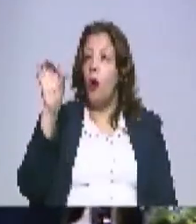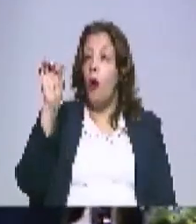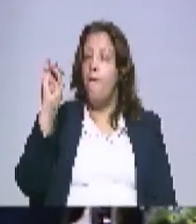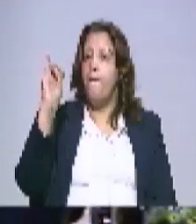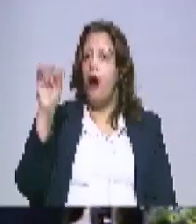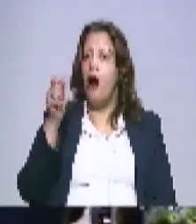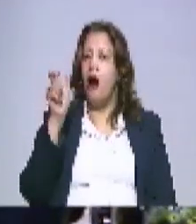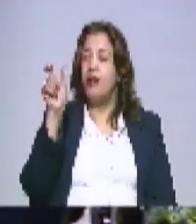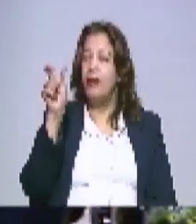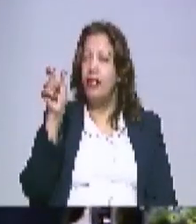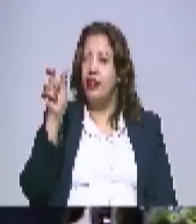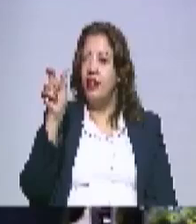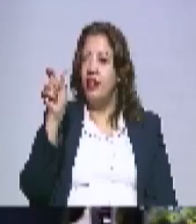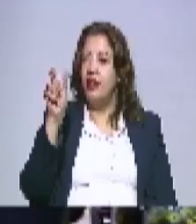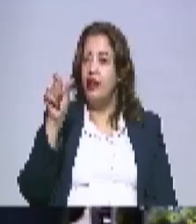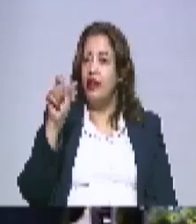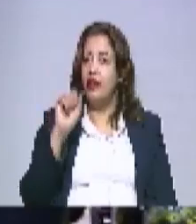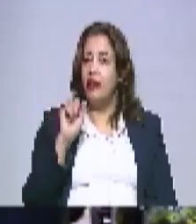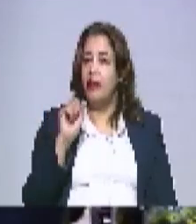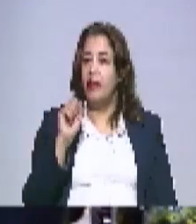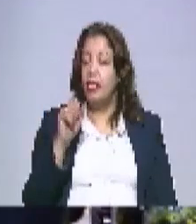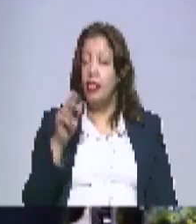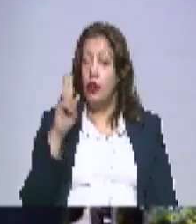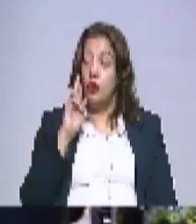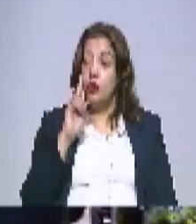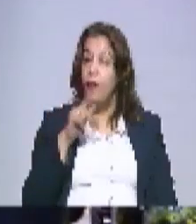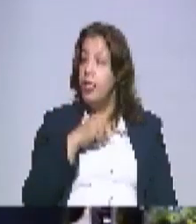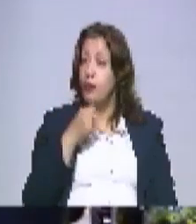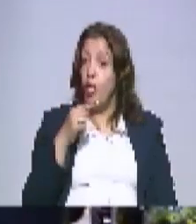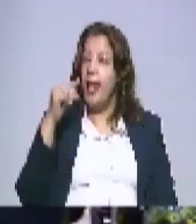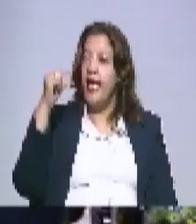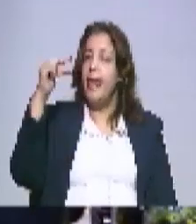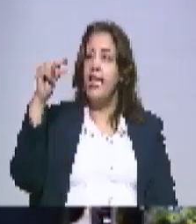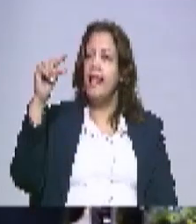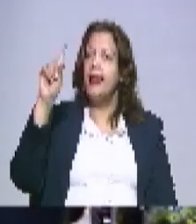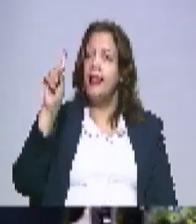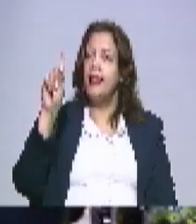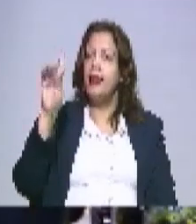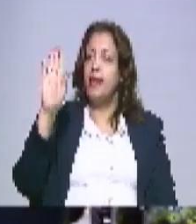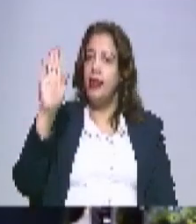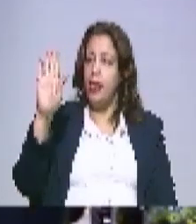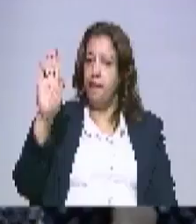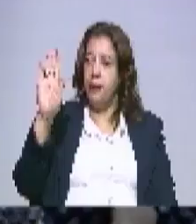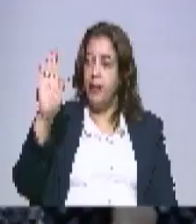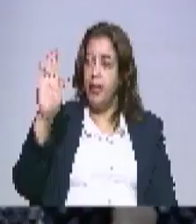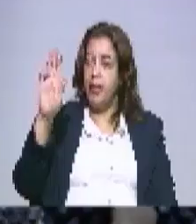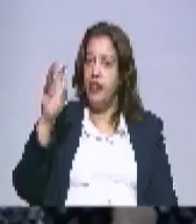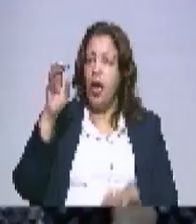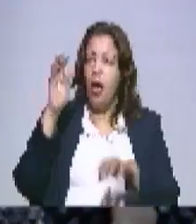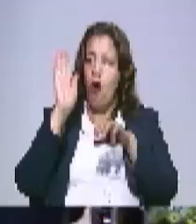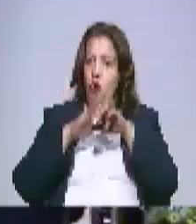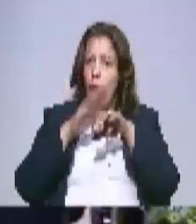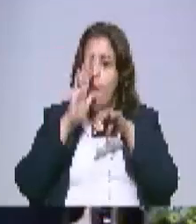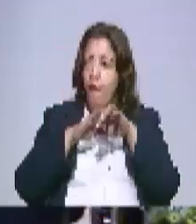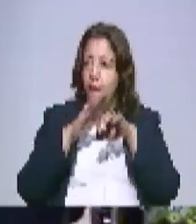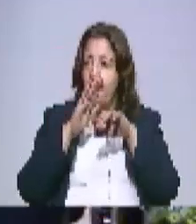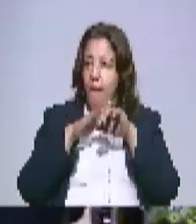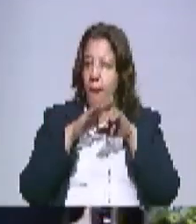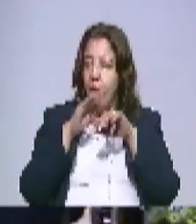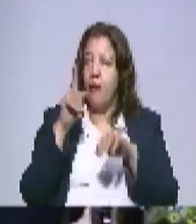ده الايه بقى عشان تهت منك؟ عشان لا تهت ليه؟ ما احنا ما عملناش الا شوربه الخضار بس. لا، الدبس الرمان لايه؟ دبس الرمان